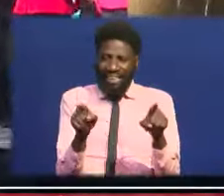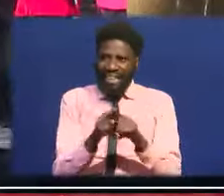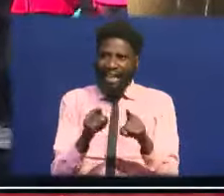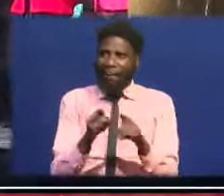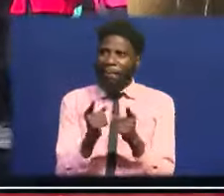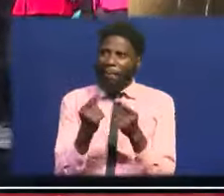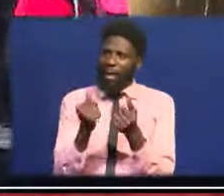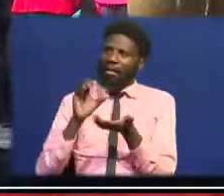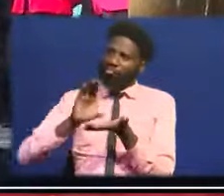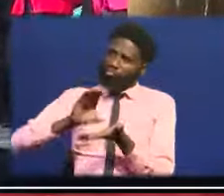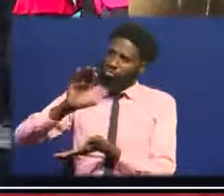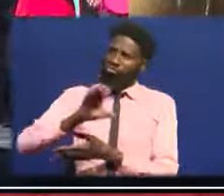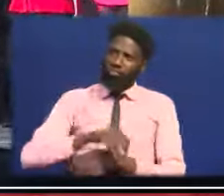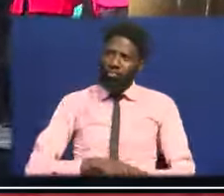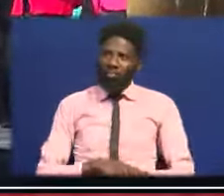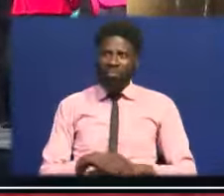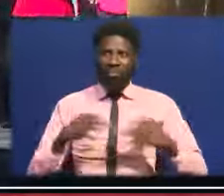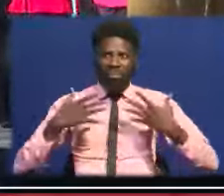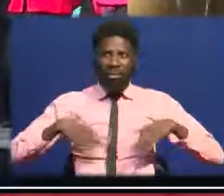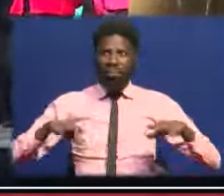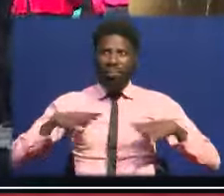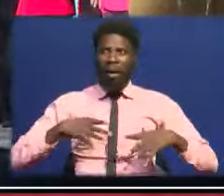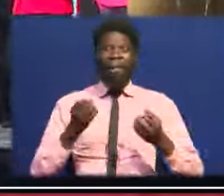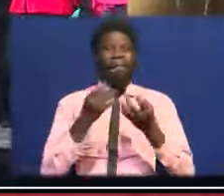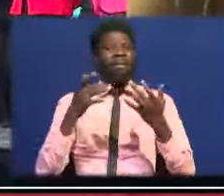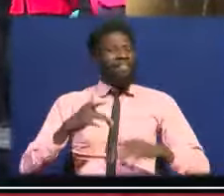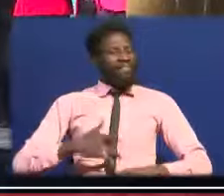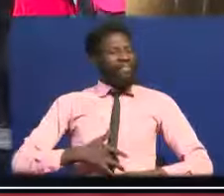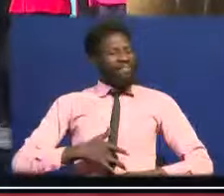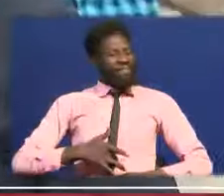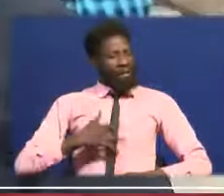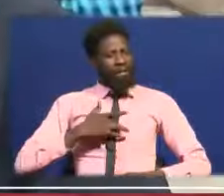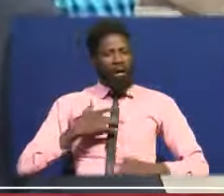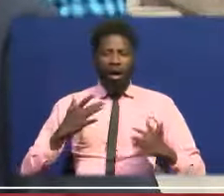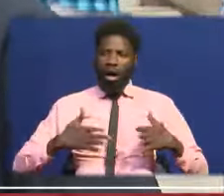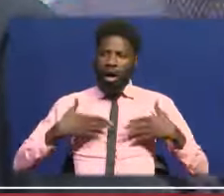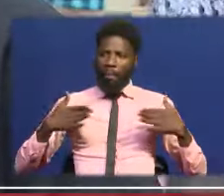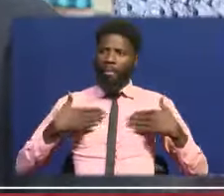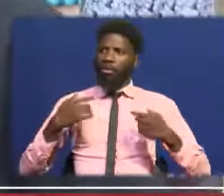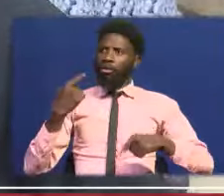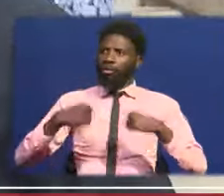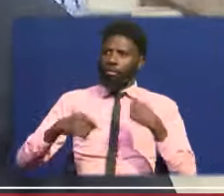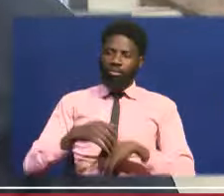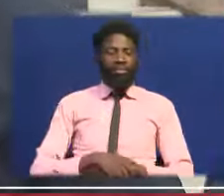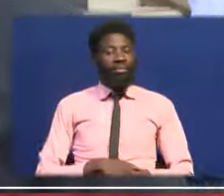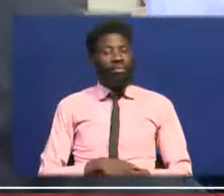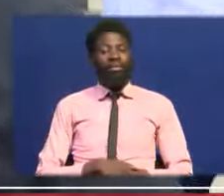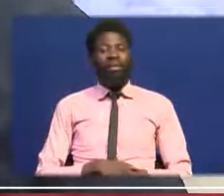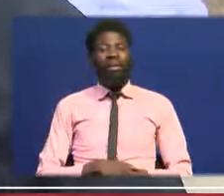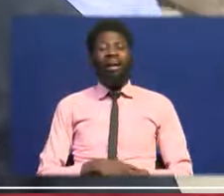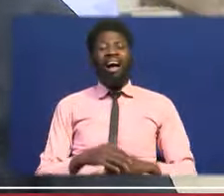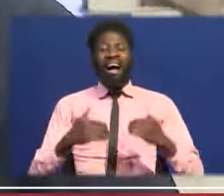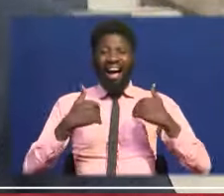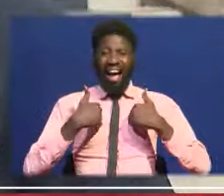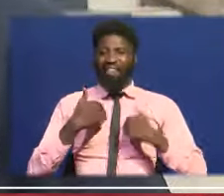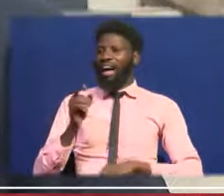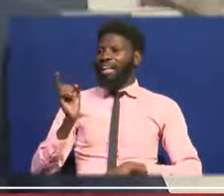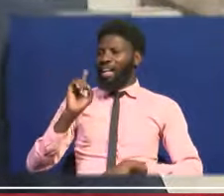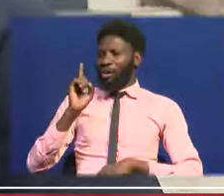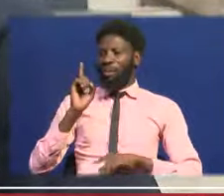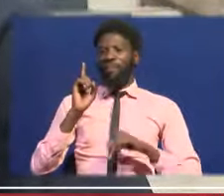hali iliyoongeza maradufu furaha katika mashindano haya. We have the Nairobi Festival which mostly targets the